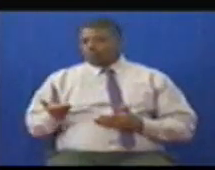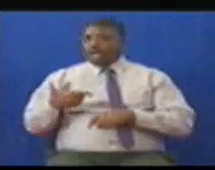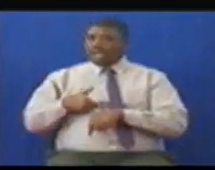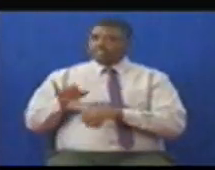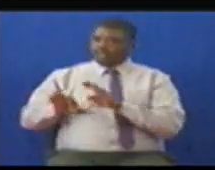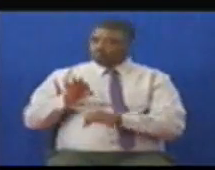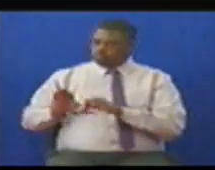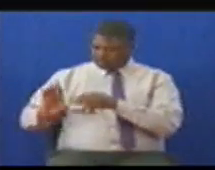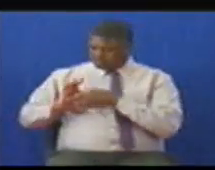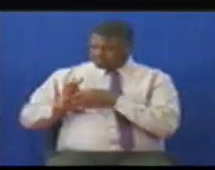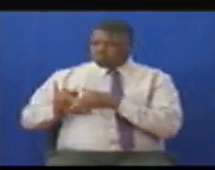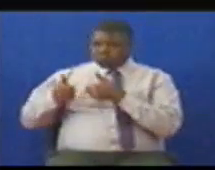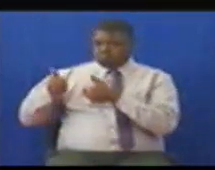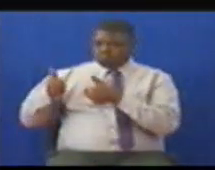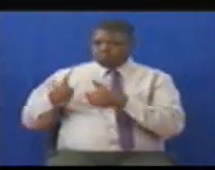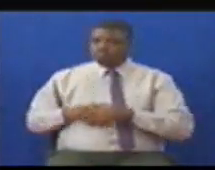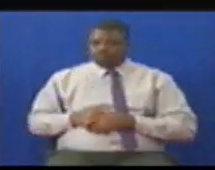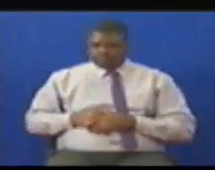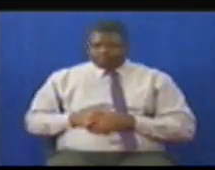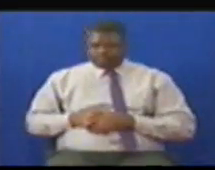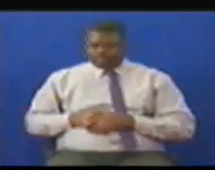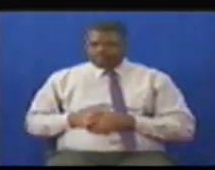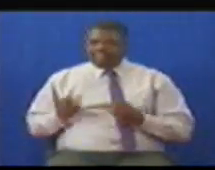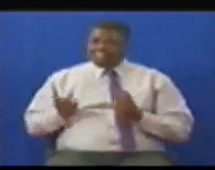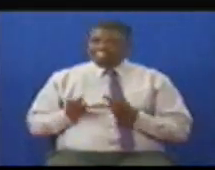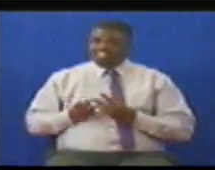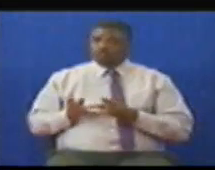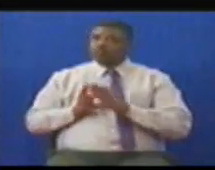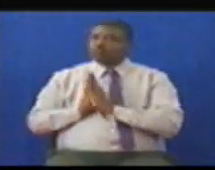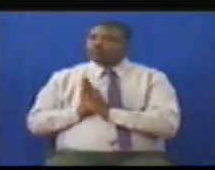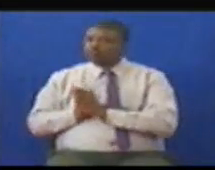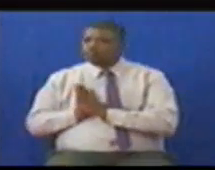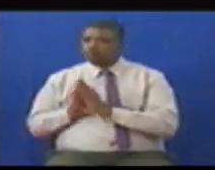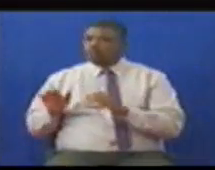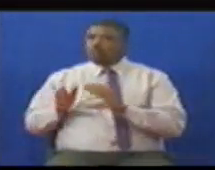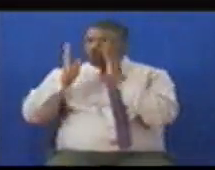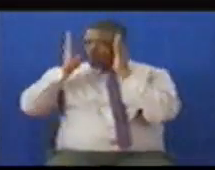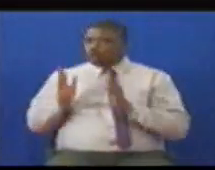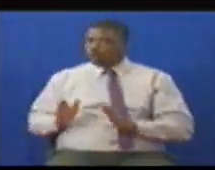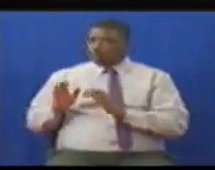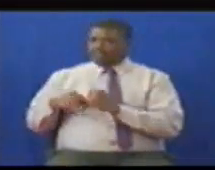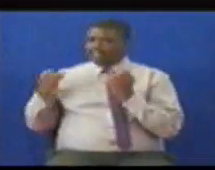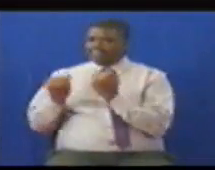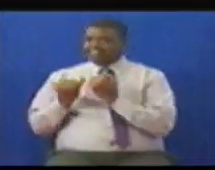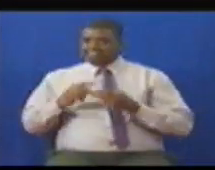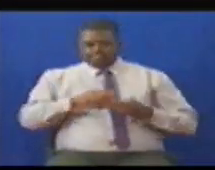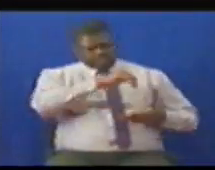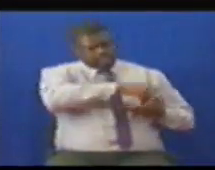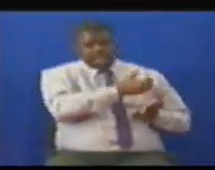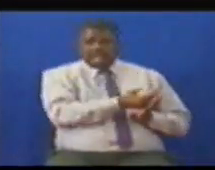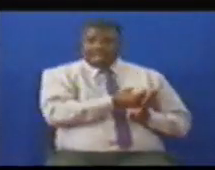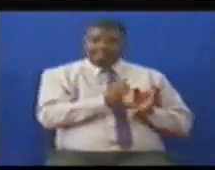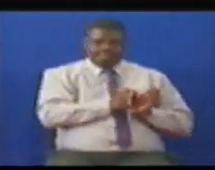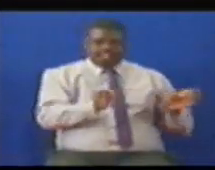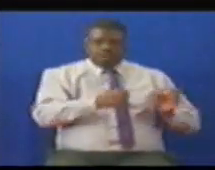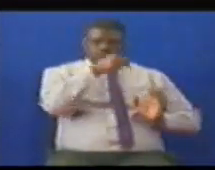hii. Aidha, nawashukuru kwa dhati kabisa wakuu wa taasisi, idara na vitengo vilivyopo chini ya ofisi ya rais, mimi nitatumishi